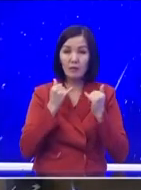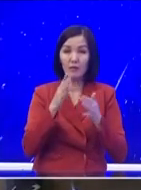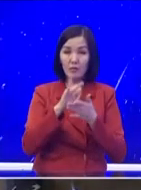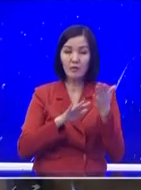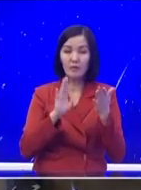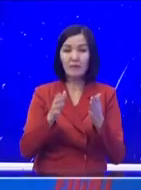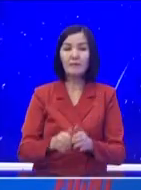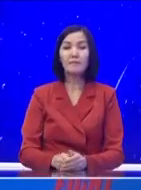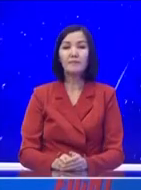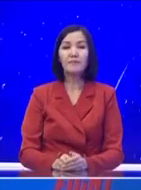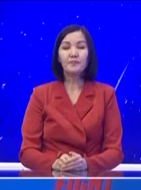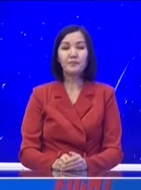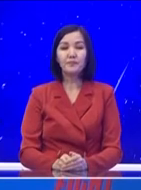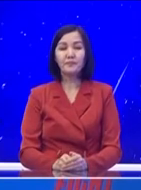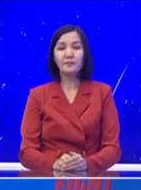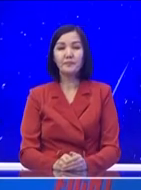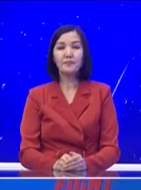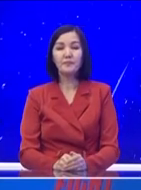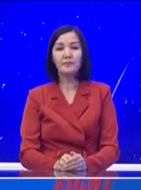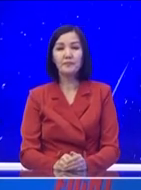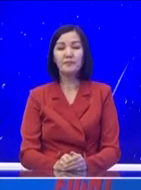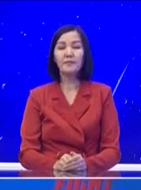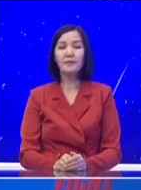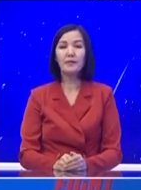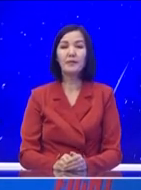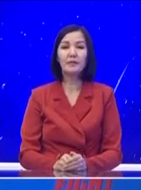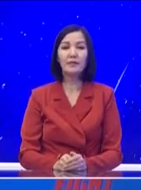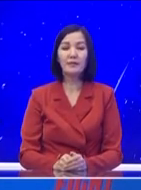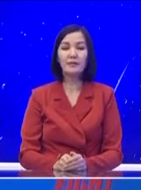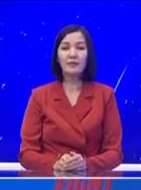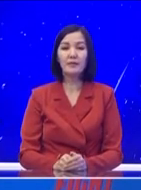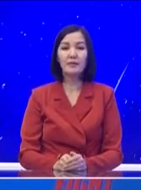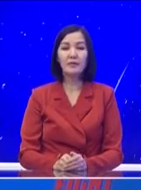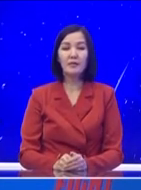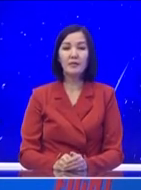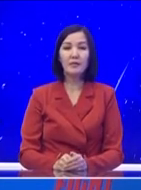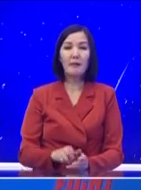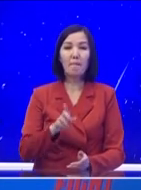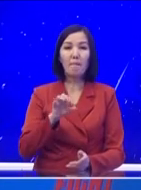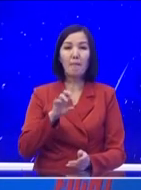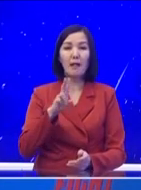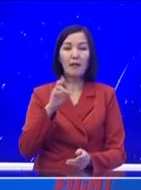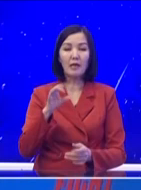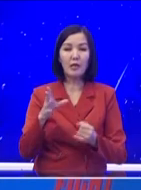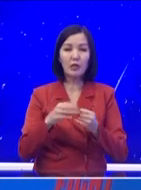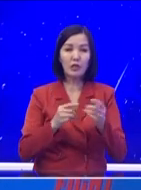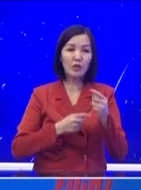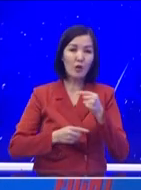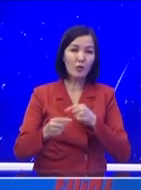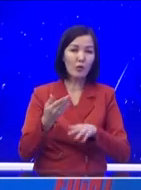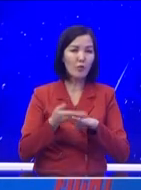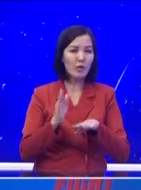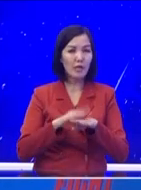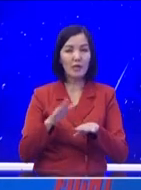танымал спорт жұлдызы. Когда в годы депортации балкарский народ за то, что помогали. Алгар халқын жер аударған кез өте ауыр кезең еді.